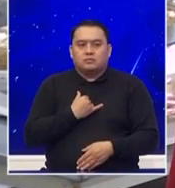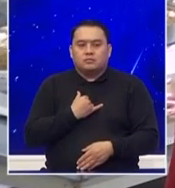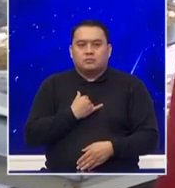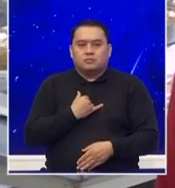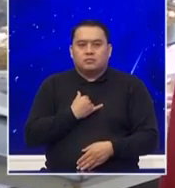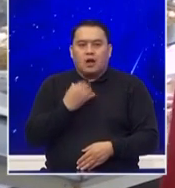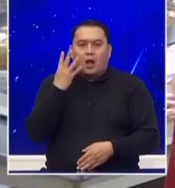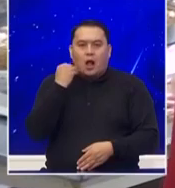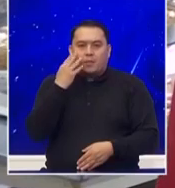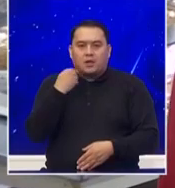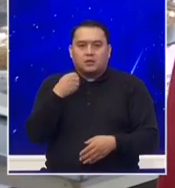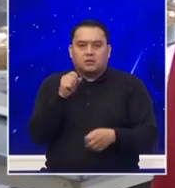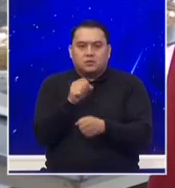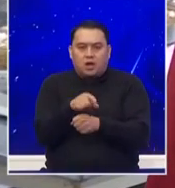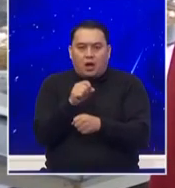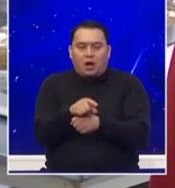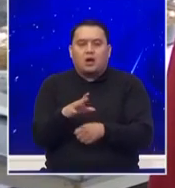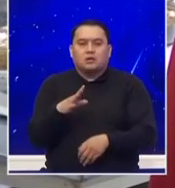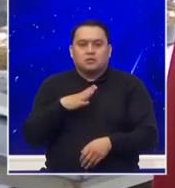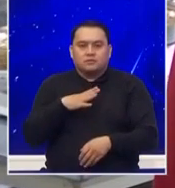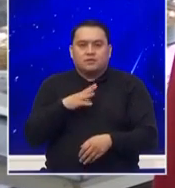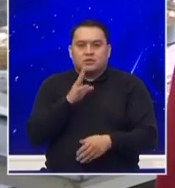С Алматы заказывали, чтобы хоть как-то что-то